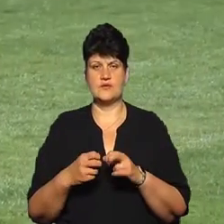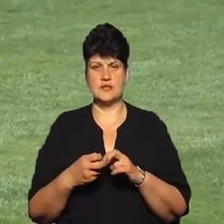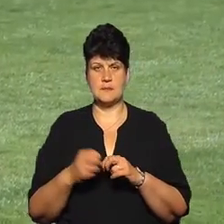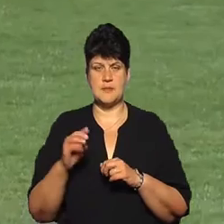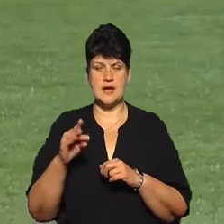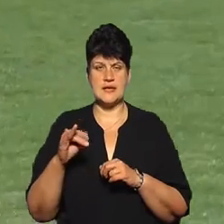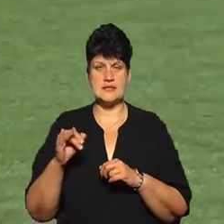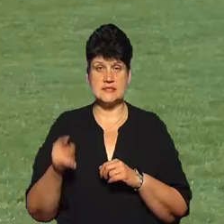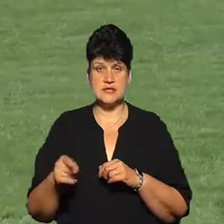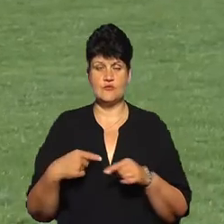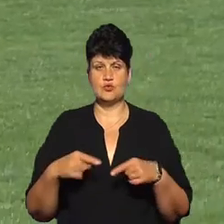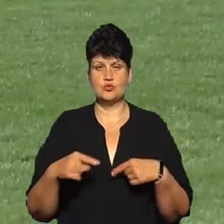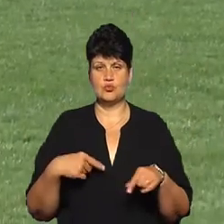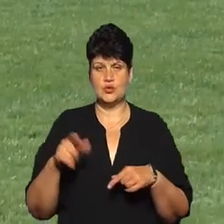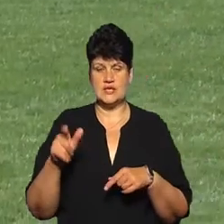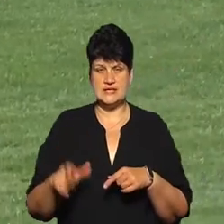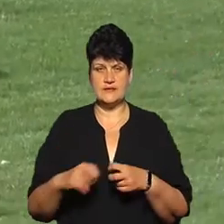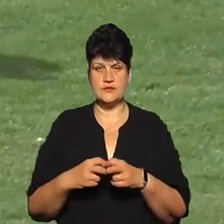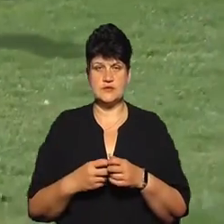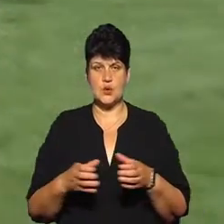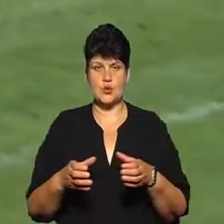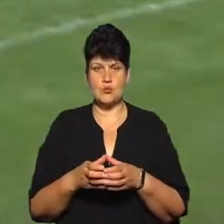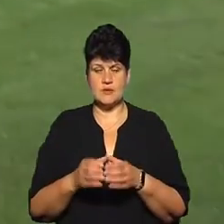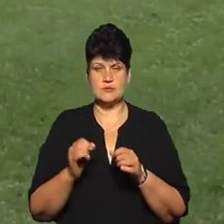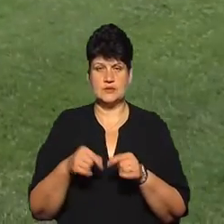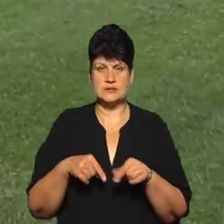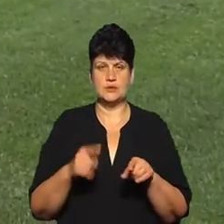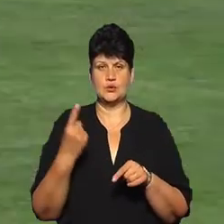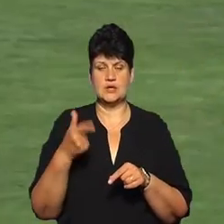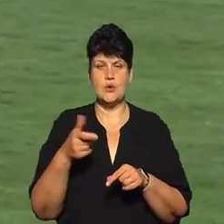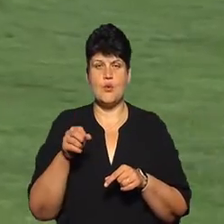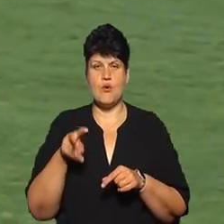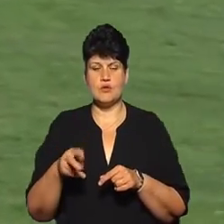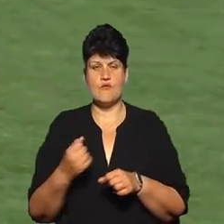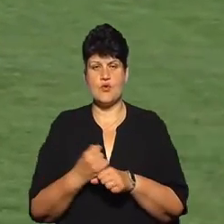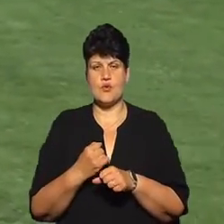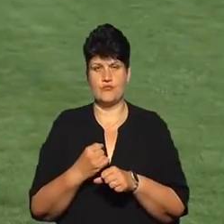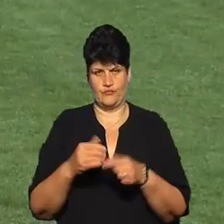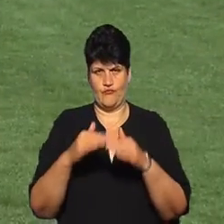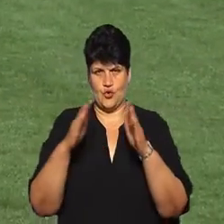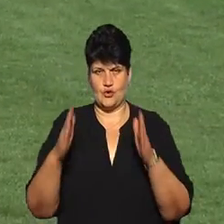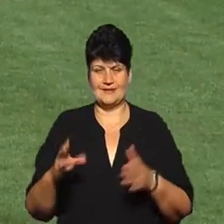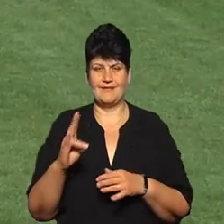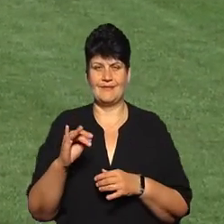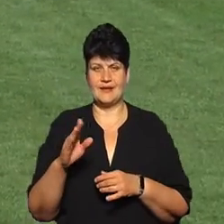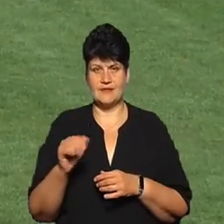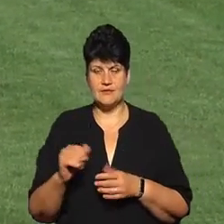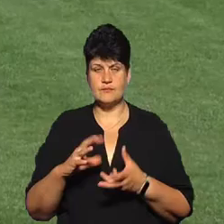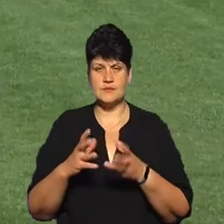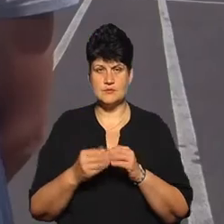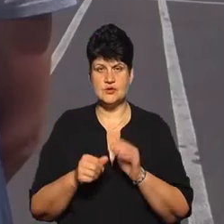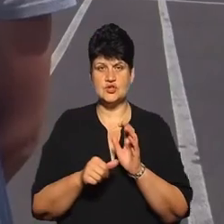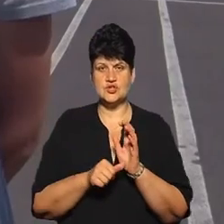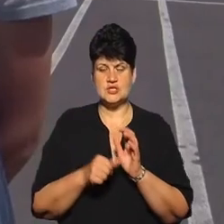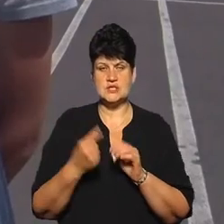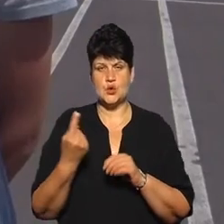Футболісти Івано-Франківської команди змогли забити один гол у ворота Ниви. У підсумку – 6-1 на користь тернопільської команди.